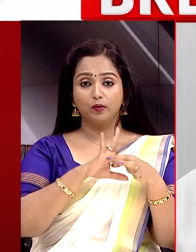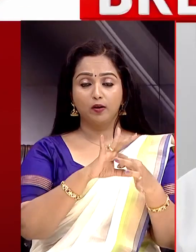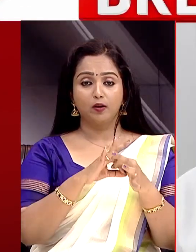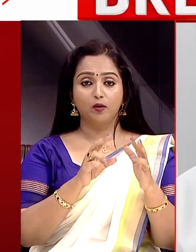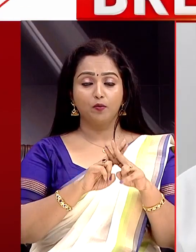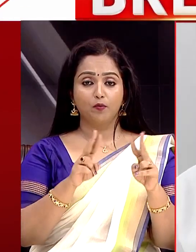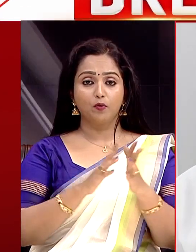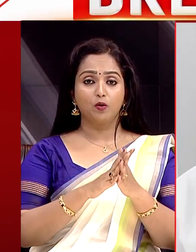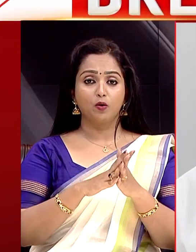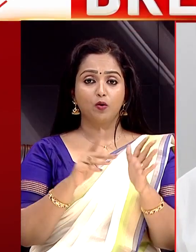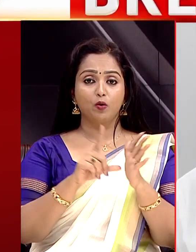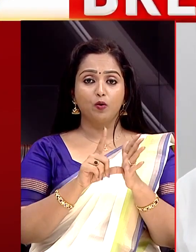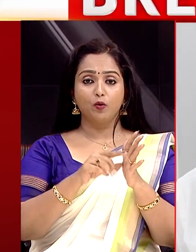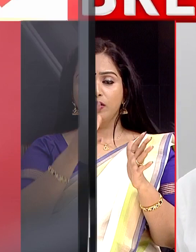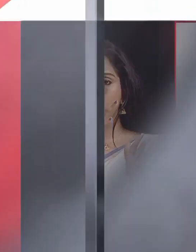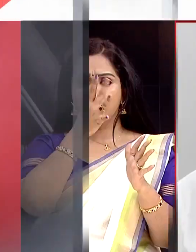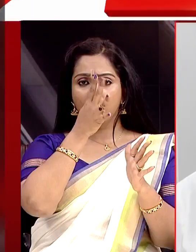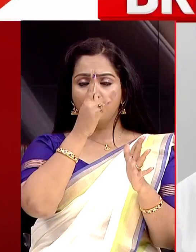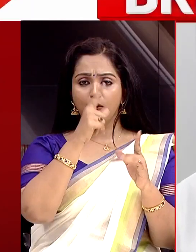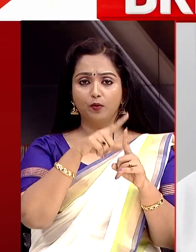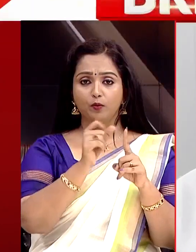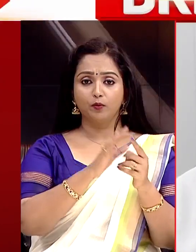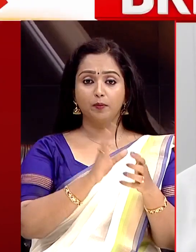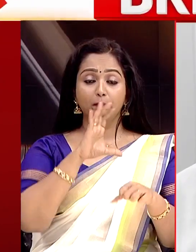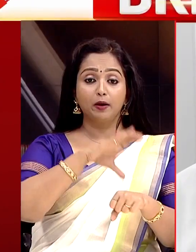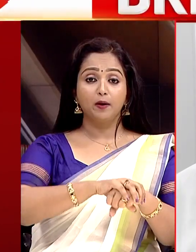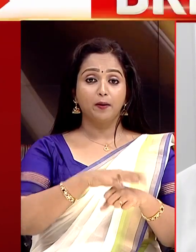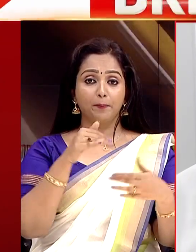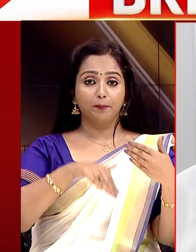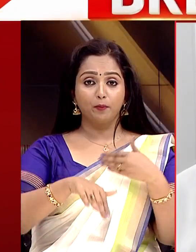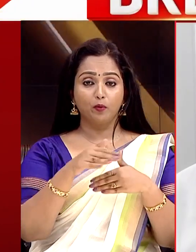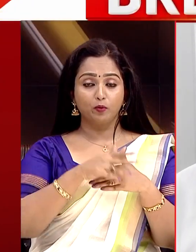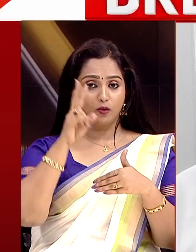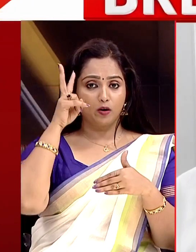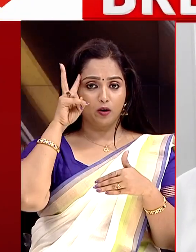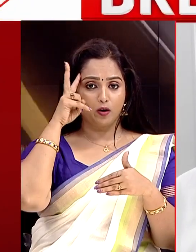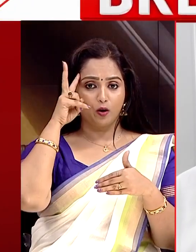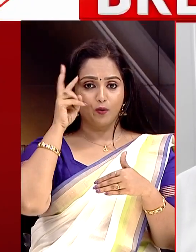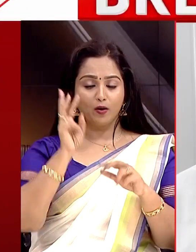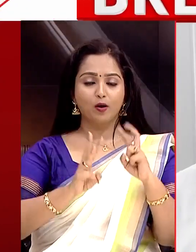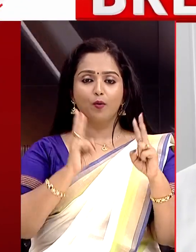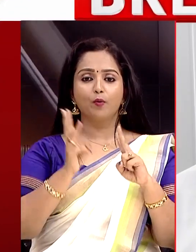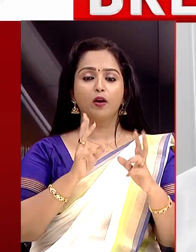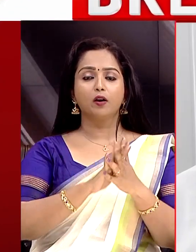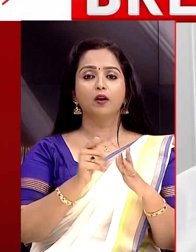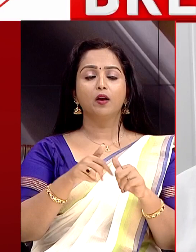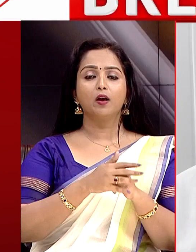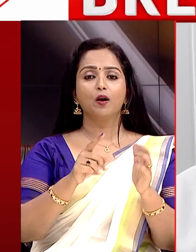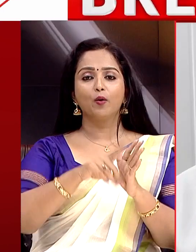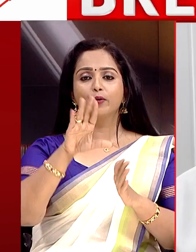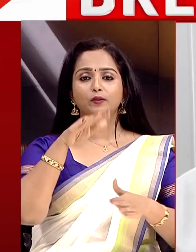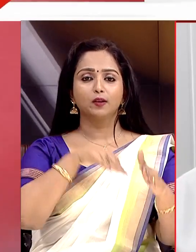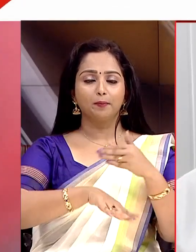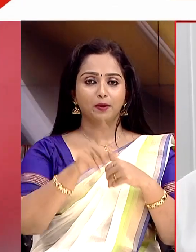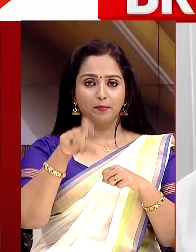നിയമ ഭേദഗതിയിലുണ്ടാകുമ്പോൾ താൻ പിടിക്കപ്പെടാൻ വേണ്ടി പോകുന്നു എന്നുള്ള ഉത്കണ്ഠയാണ് നിയമസഭയ്ക്കകത്ത് ഈ